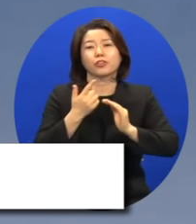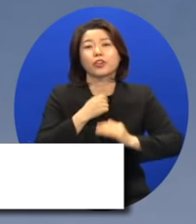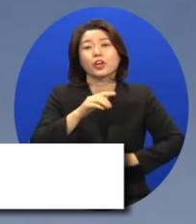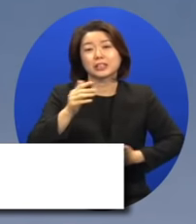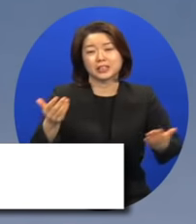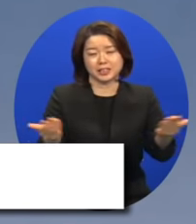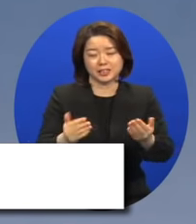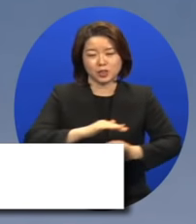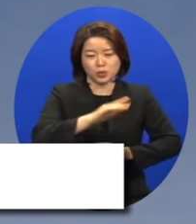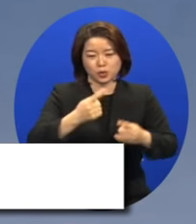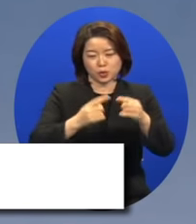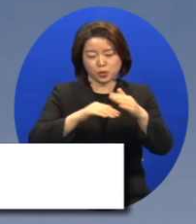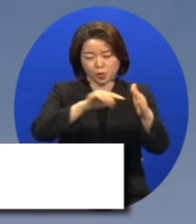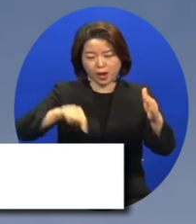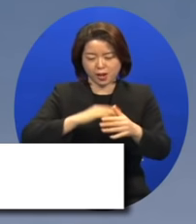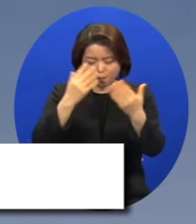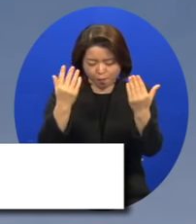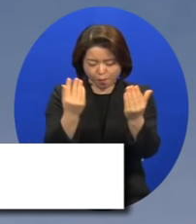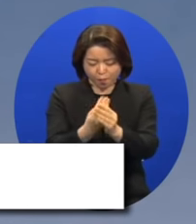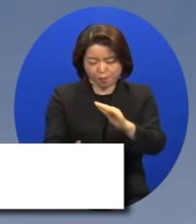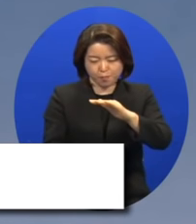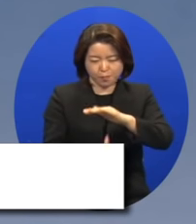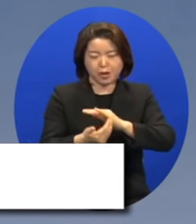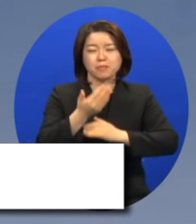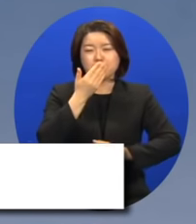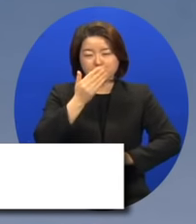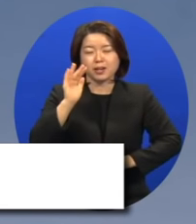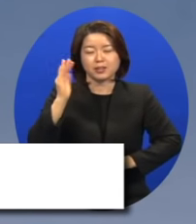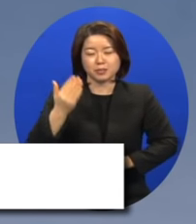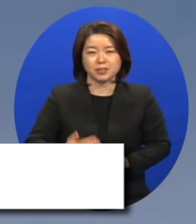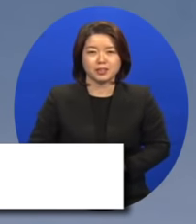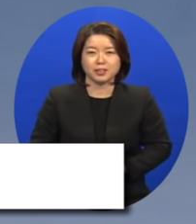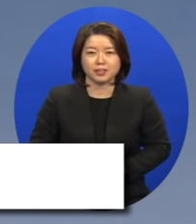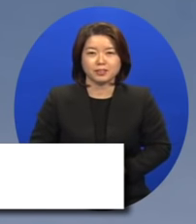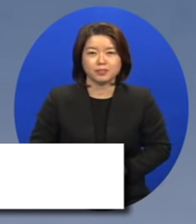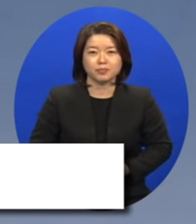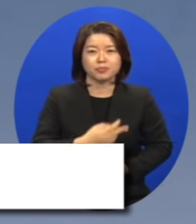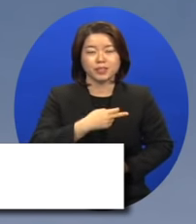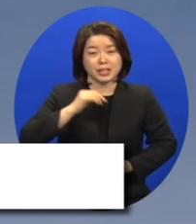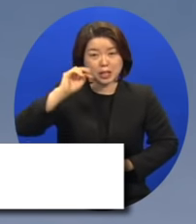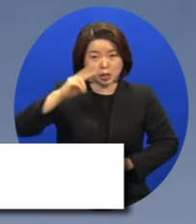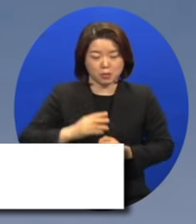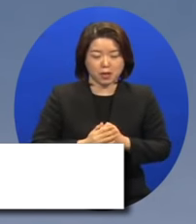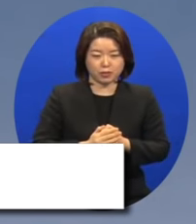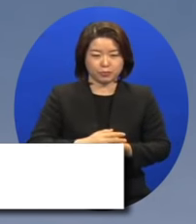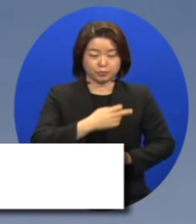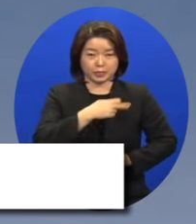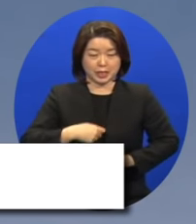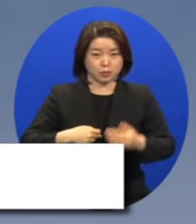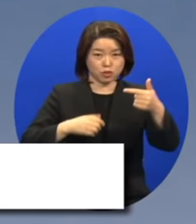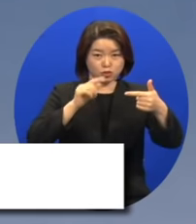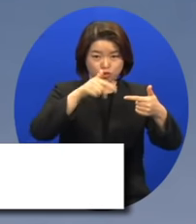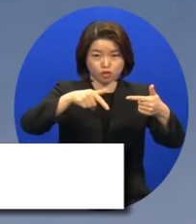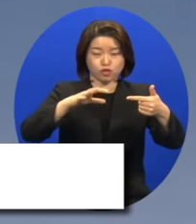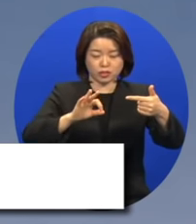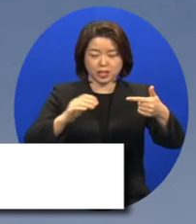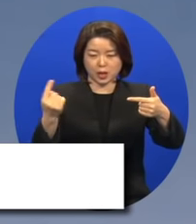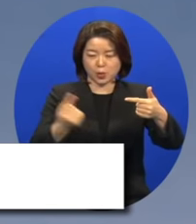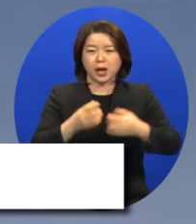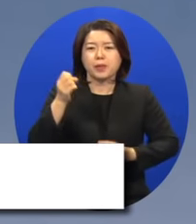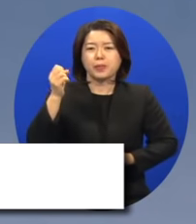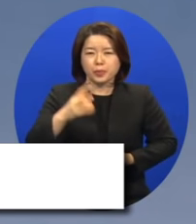교회안에서온전히실현되어야합니다. 고린도전서6장에서사도